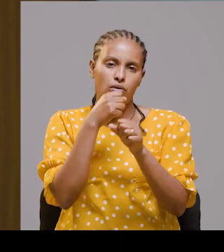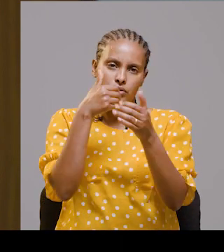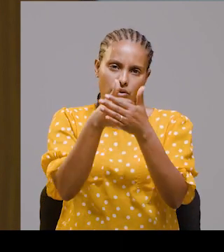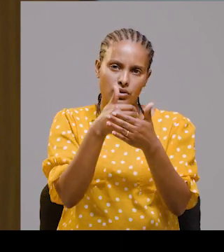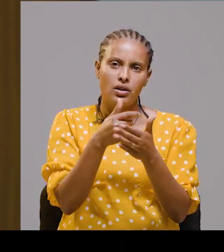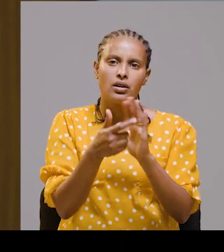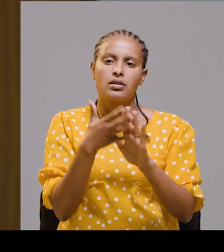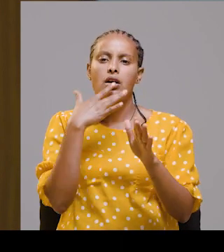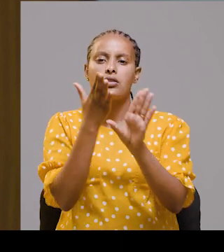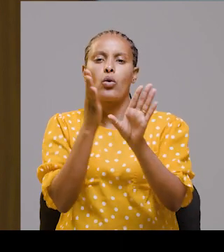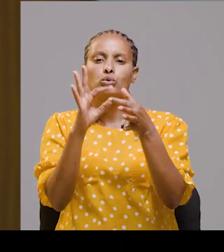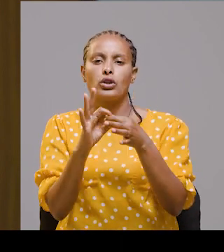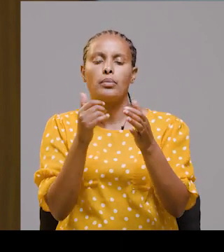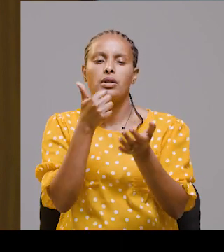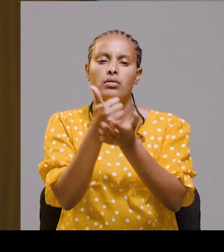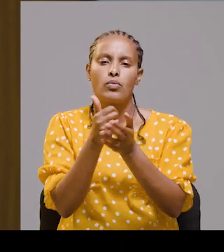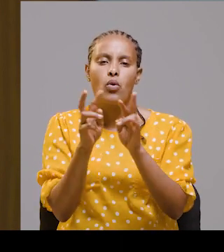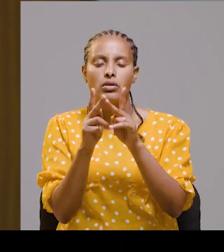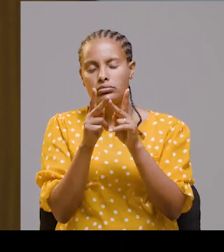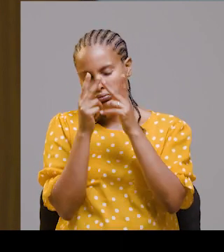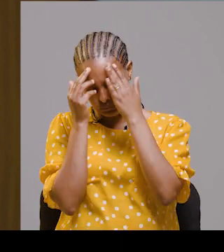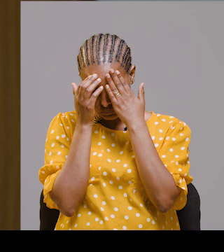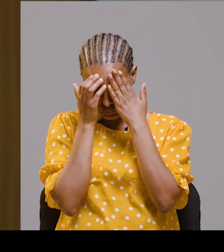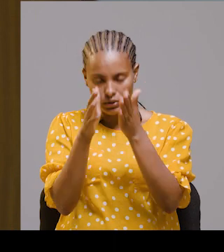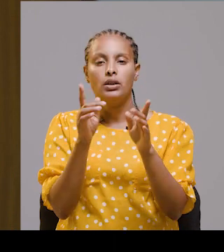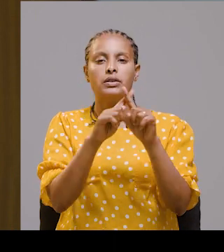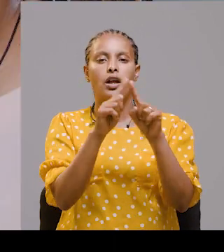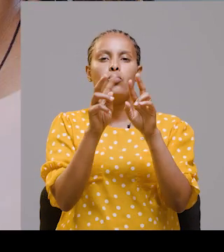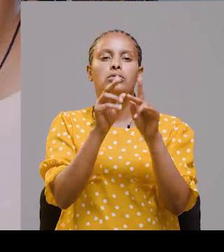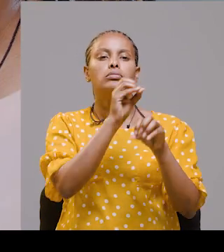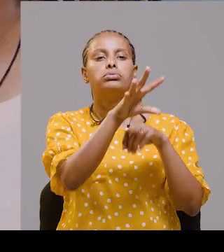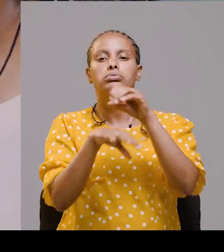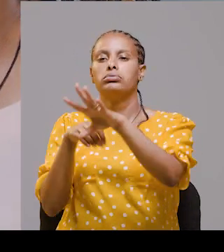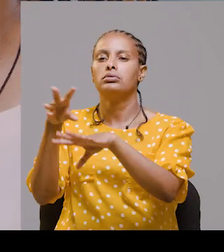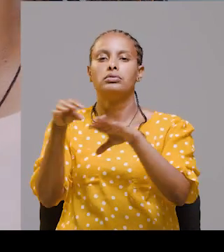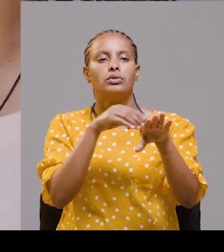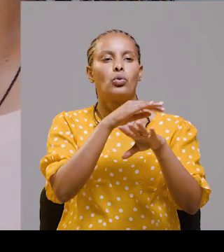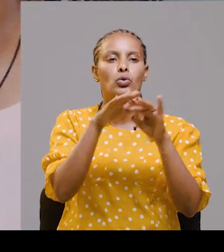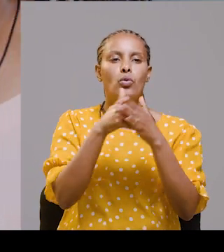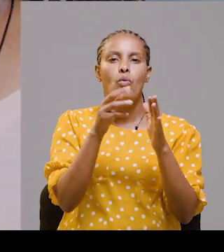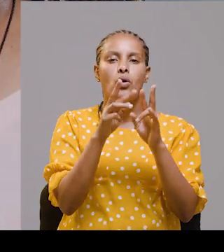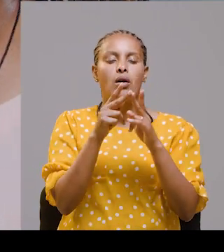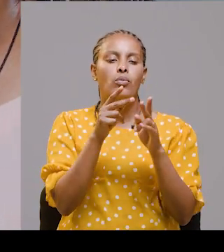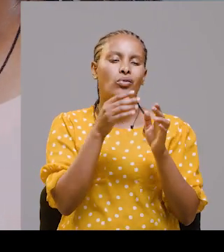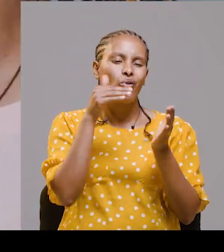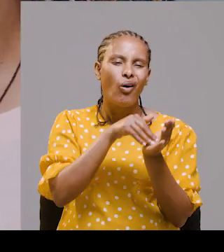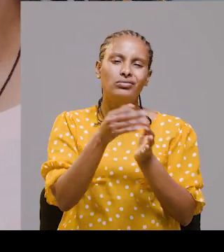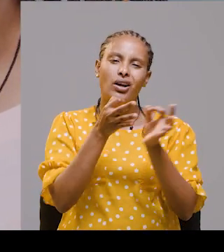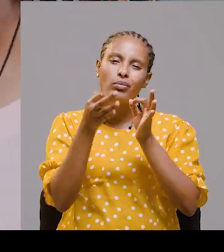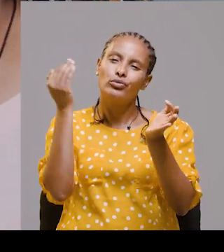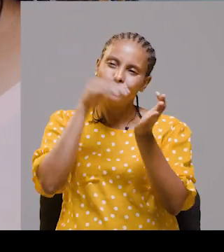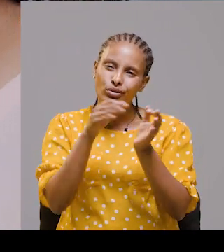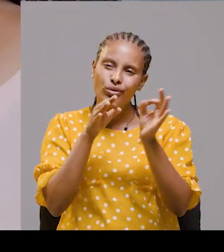ከዛ በኋላ ሳይኮሶሻል ሰፖርት ደግሞ የምታገኝበትን ቦታ ሁሉም ቦታ ተይዳለች ሁሉም ቦታ ደግሞ ጉዳዩን ታስረዳለች እና ሞር